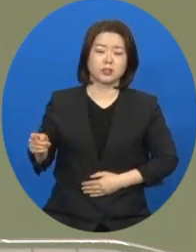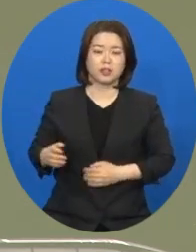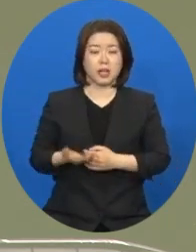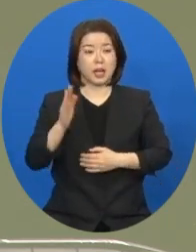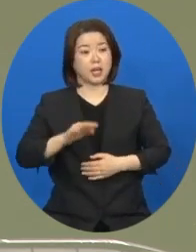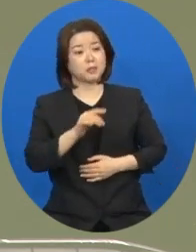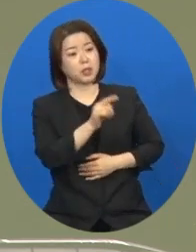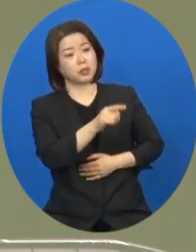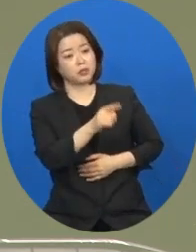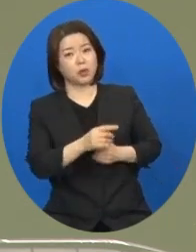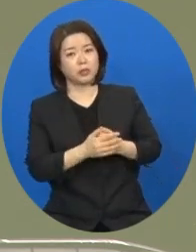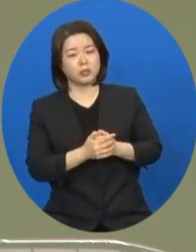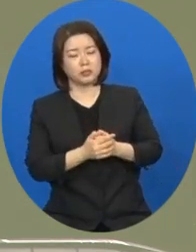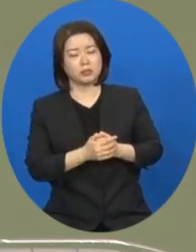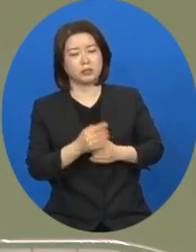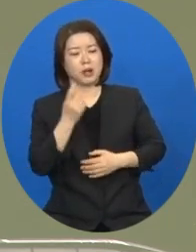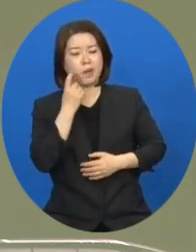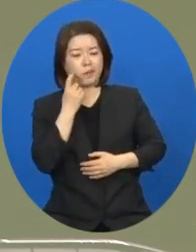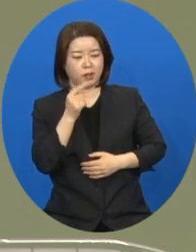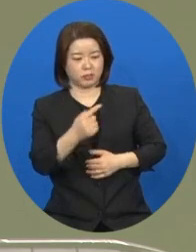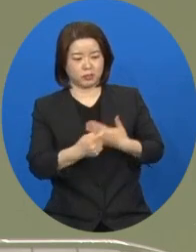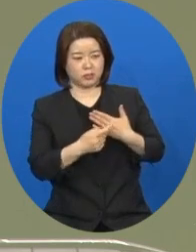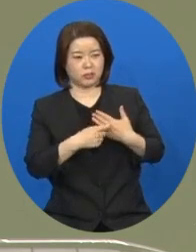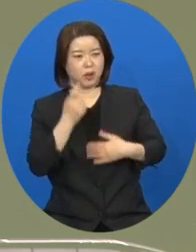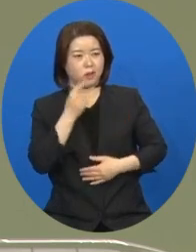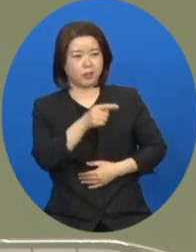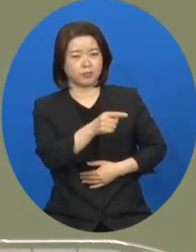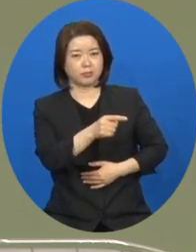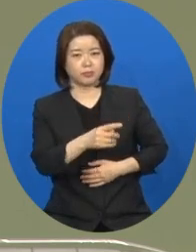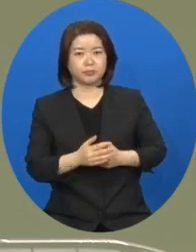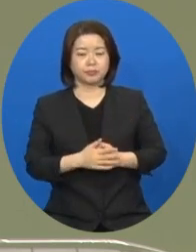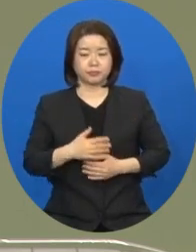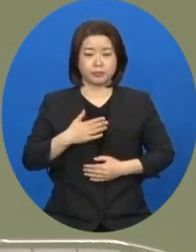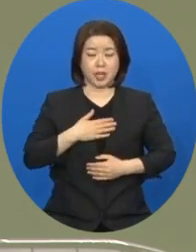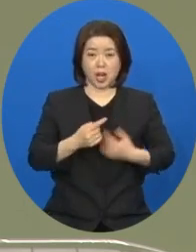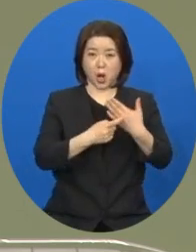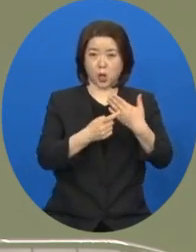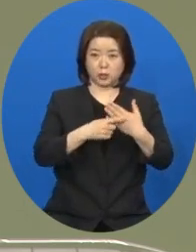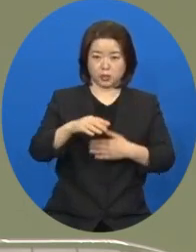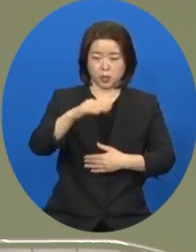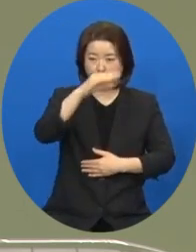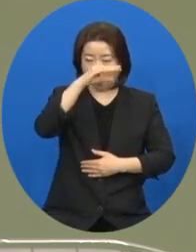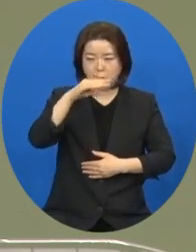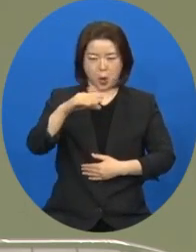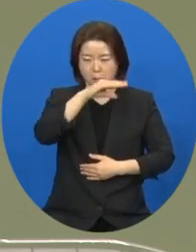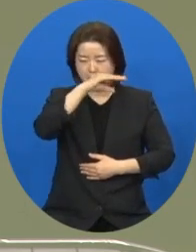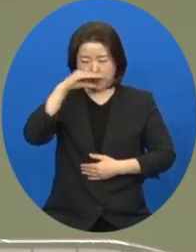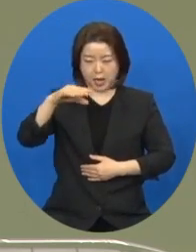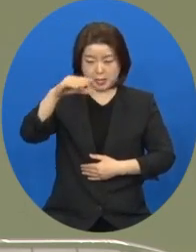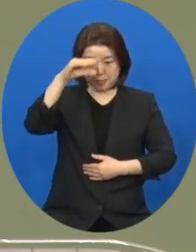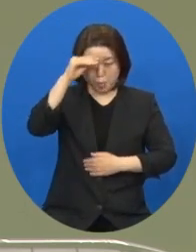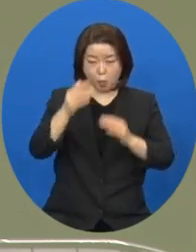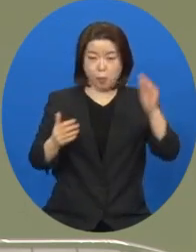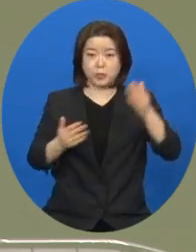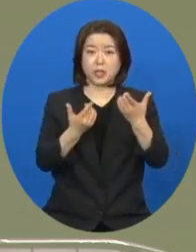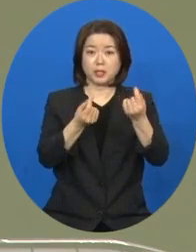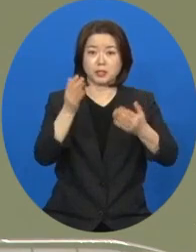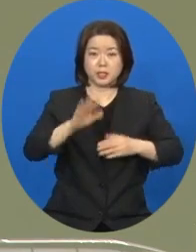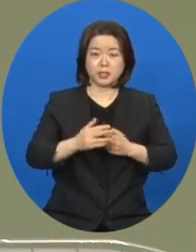너는 가증하다. 저는 모범생 같았지만 실제로는 완전히 바리새인